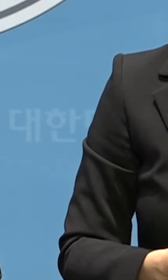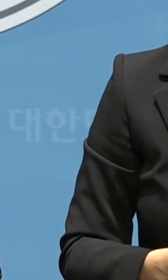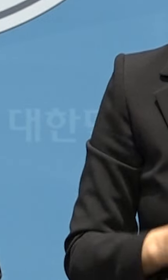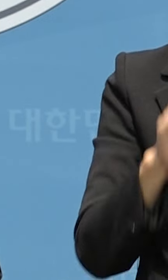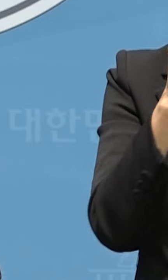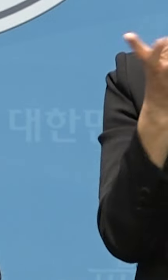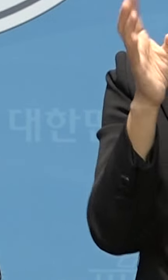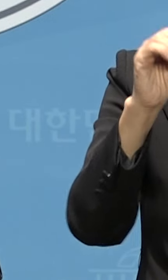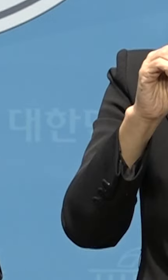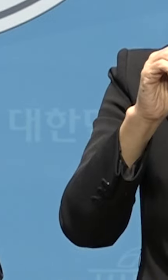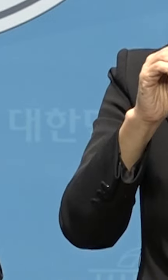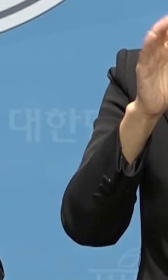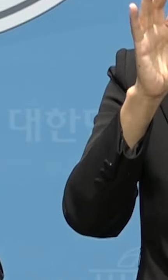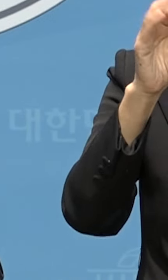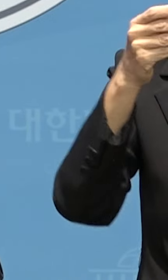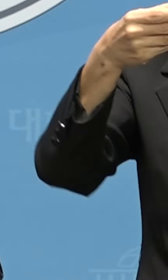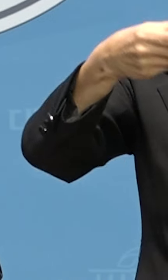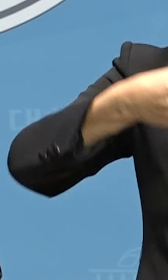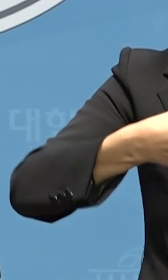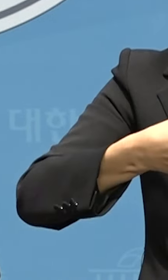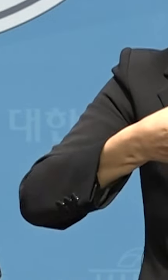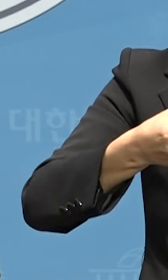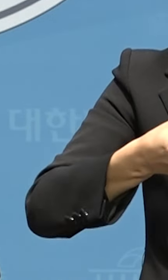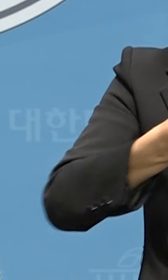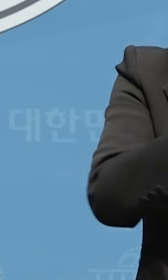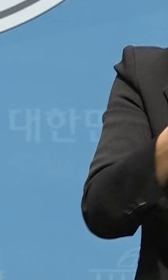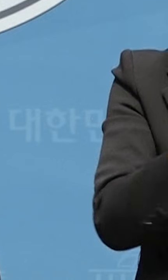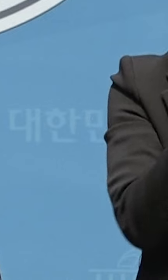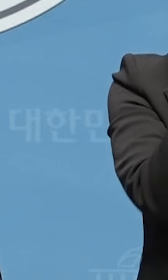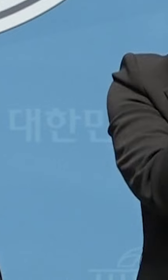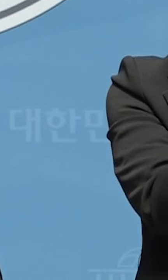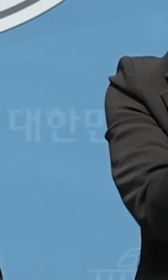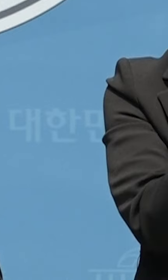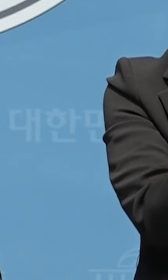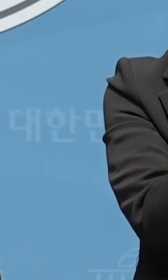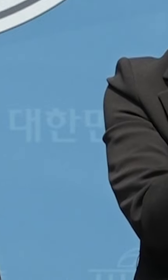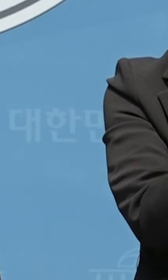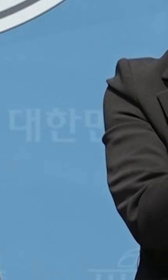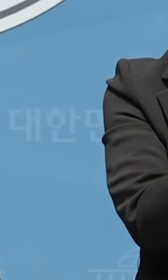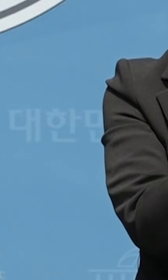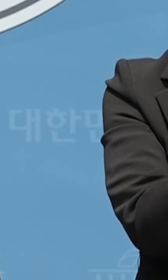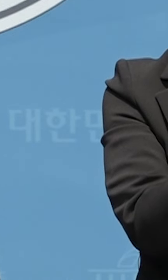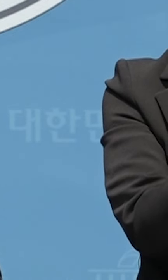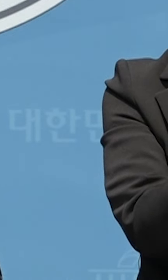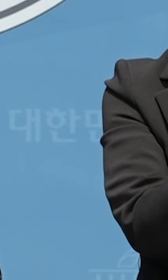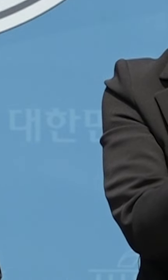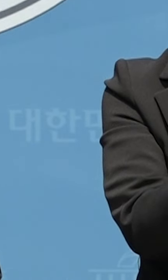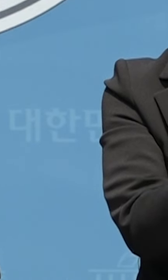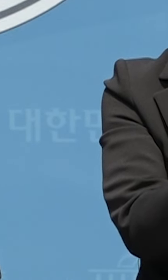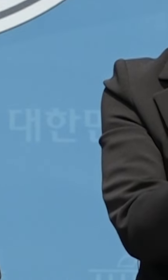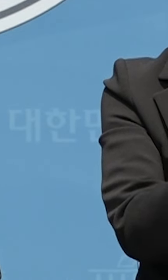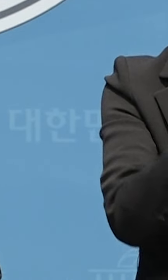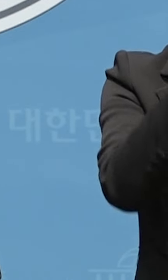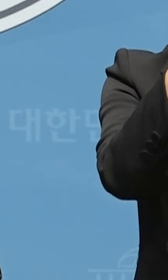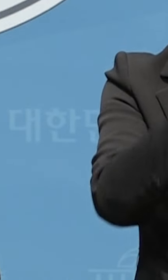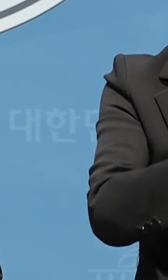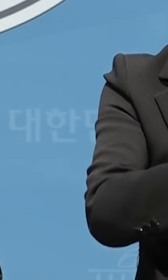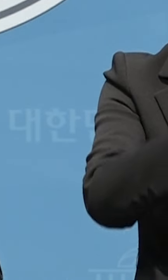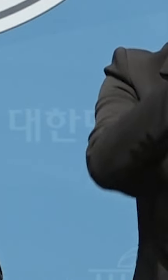받은 현금을 받은 관계자를 구속시켜 압박하고 수차례 진술 보복을 통해 받아낸